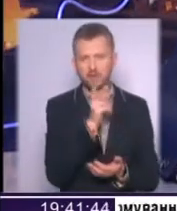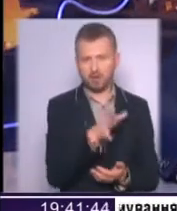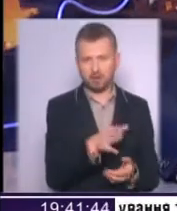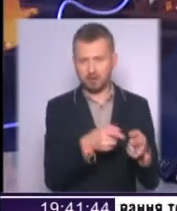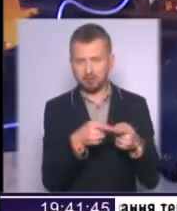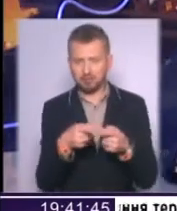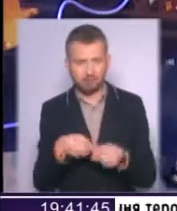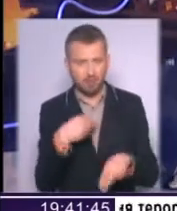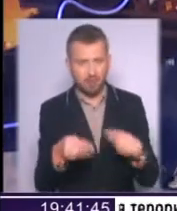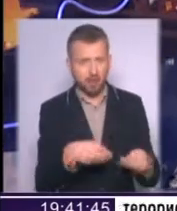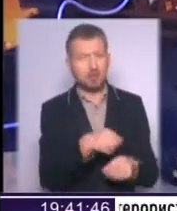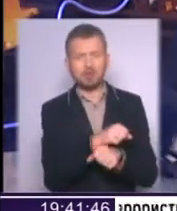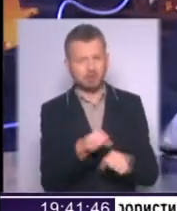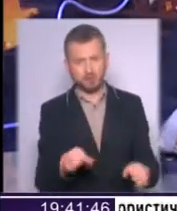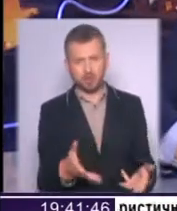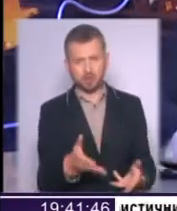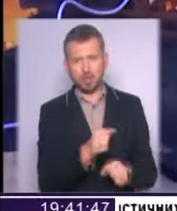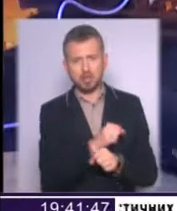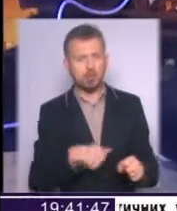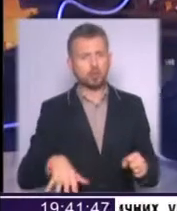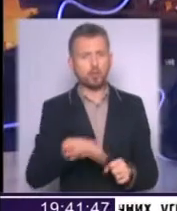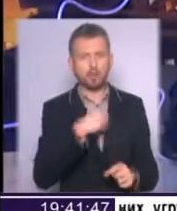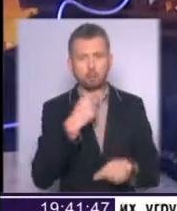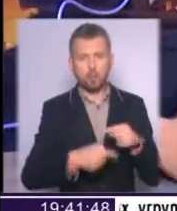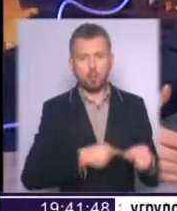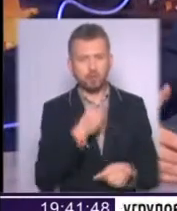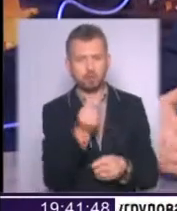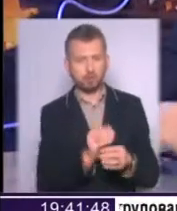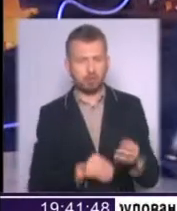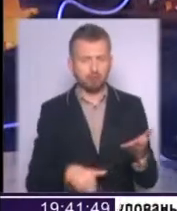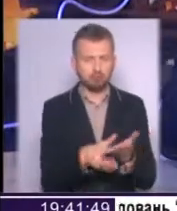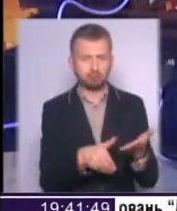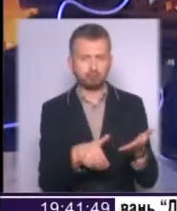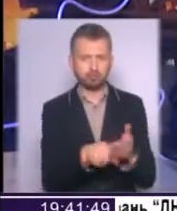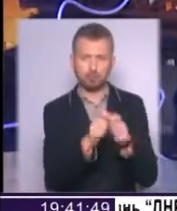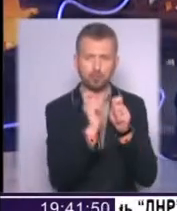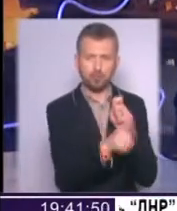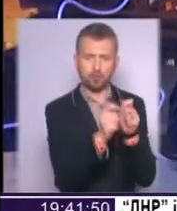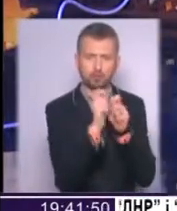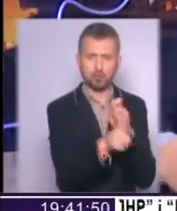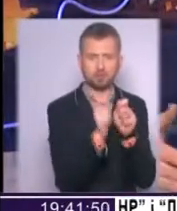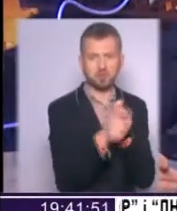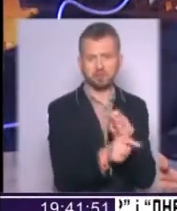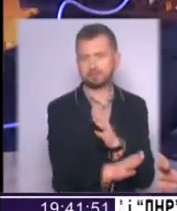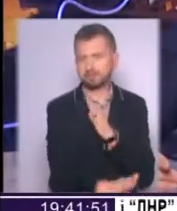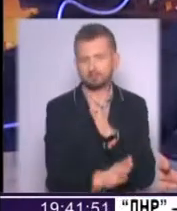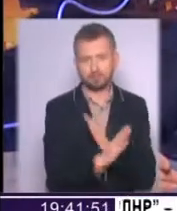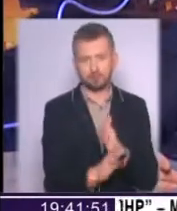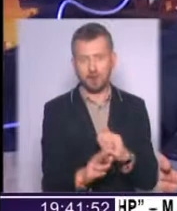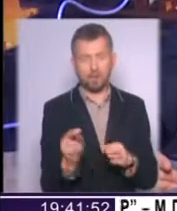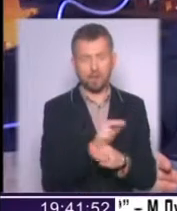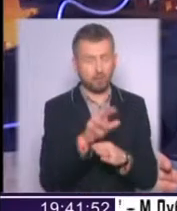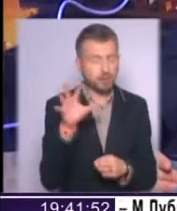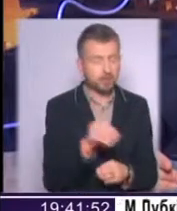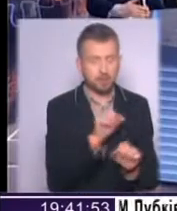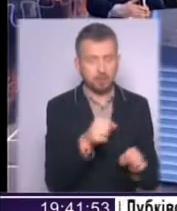всім дати вугіл у будинку. Не можна усіх постійно датувати, не можна усіх постійно вилікувати. Людині але